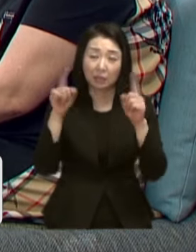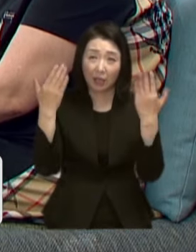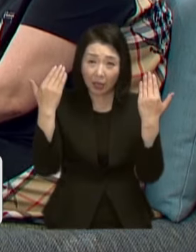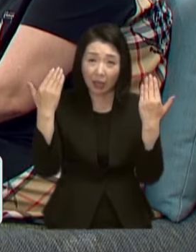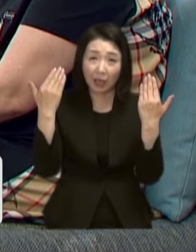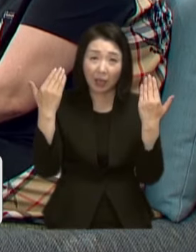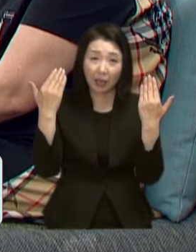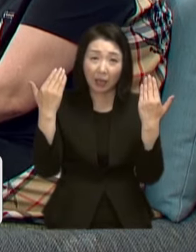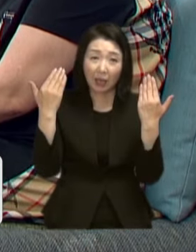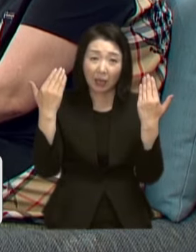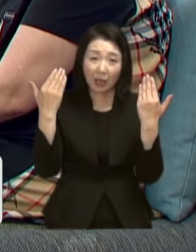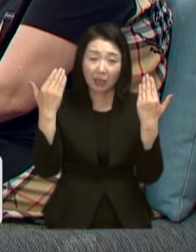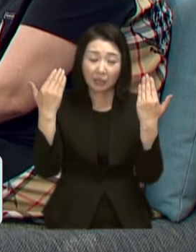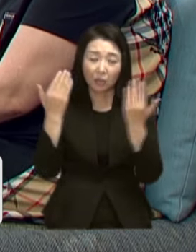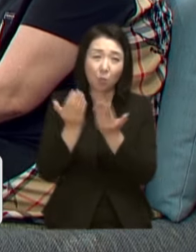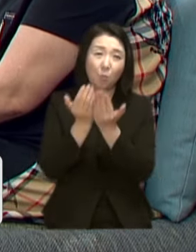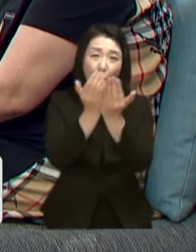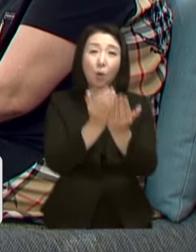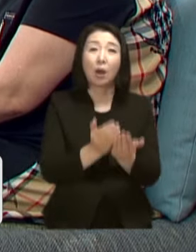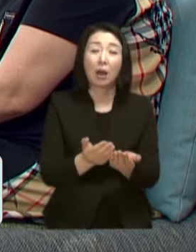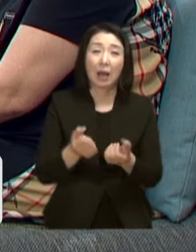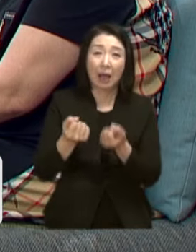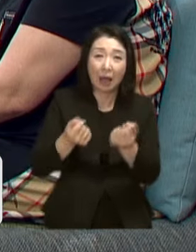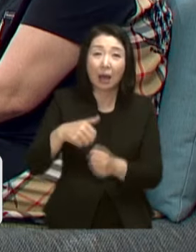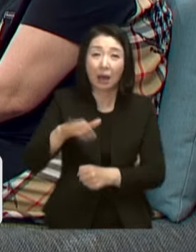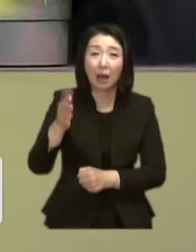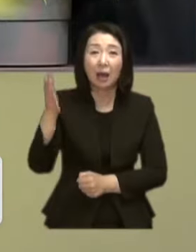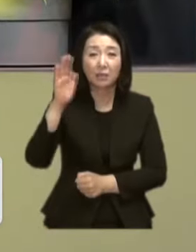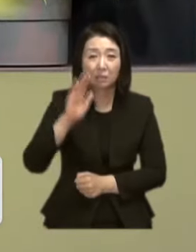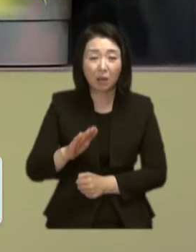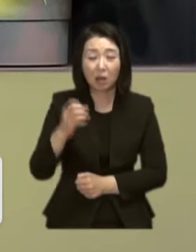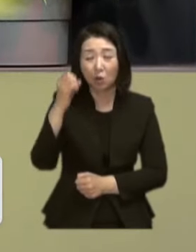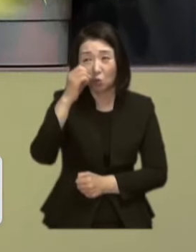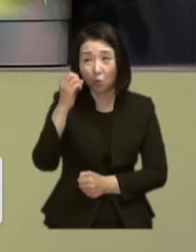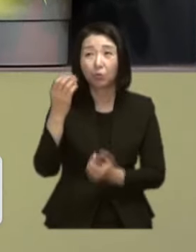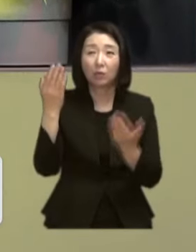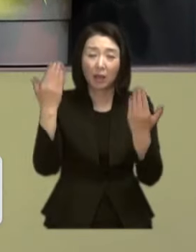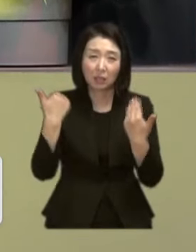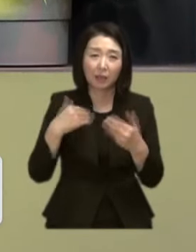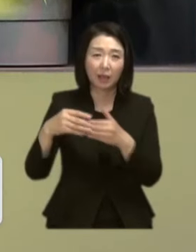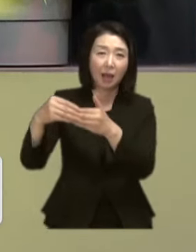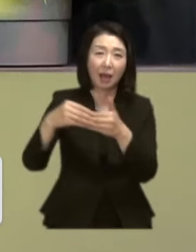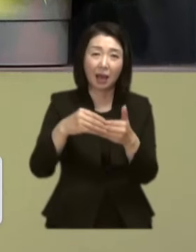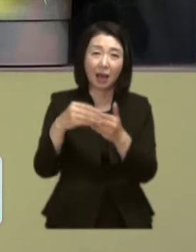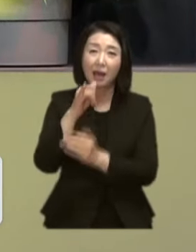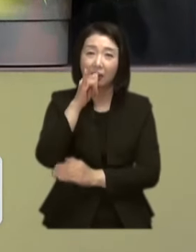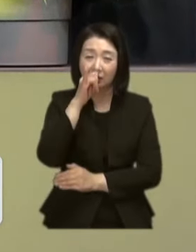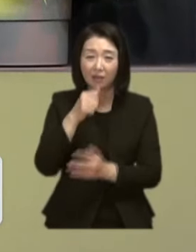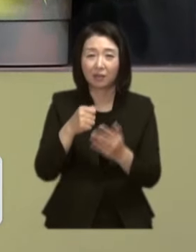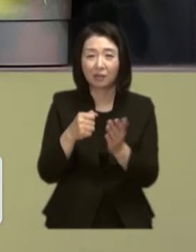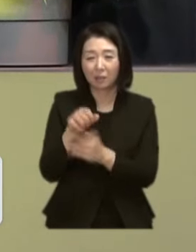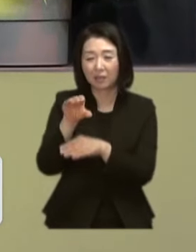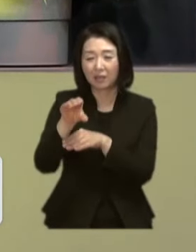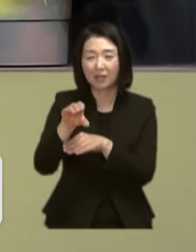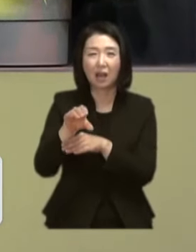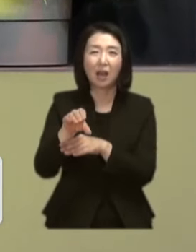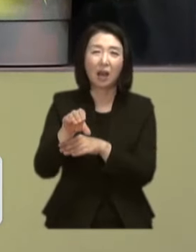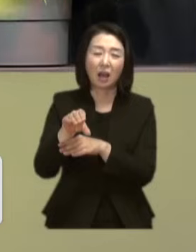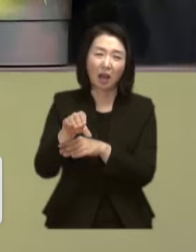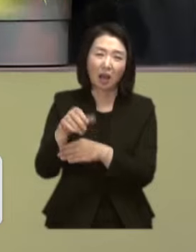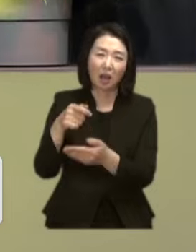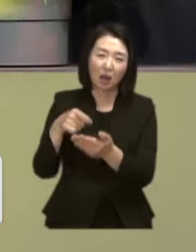타고 도시니까 모터 타고 나가는데 고등학생들은 제가 태워다 주고 태워오고 이렇게 하다 보니까 차가 좀 너무